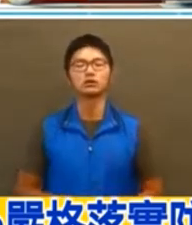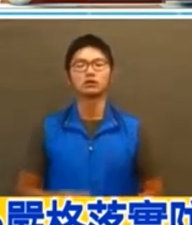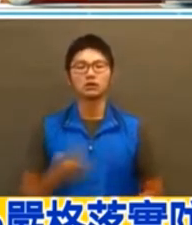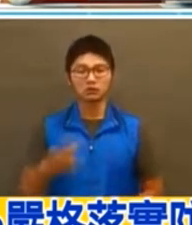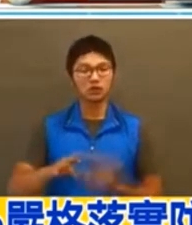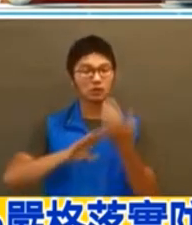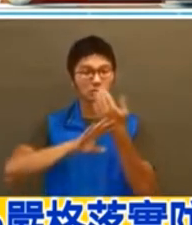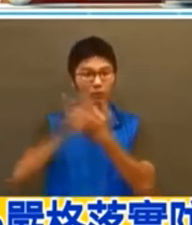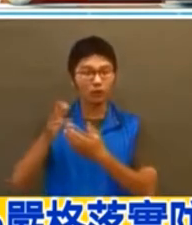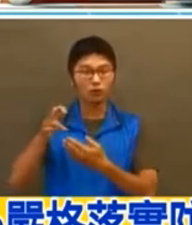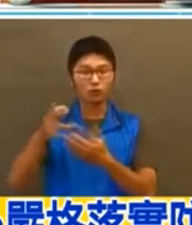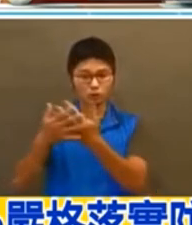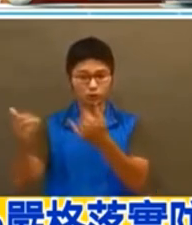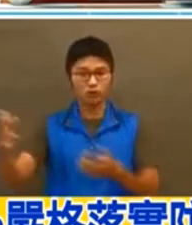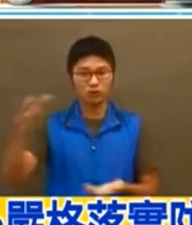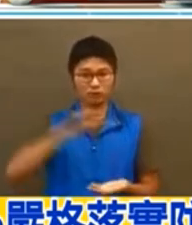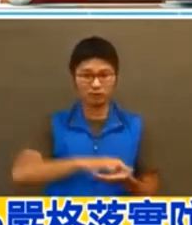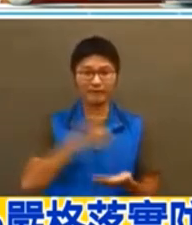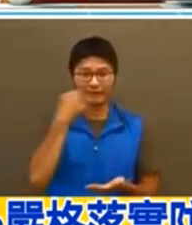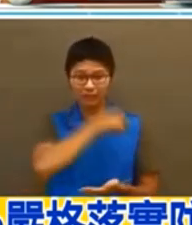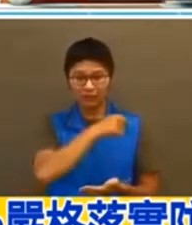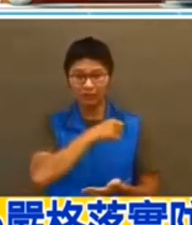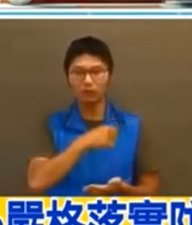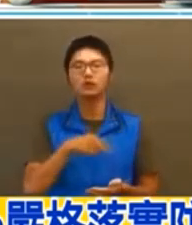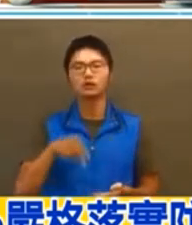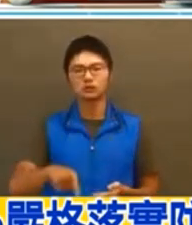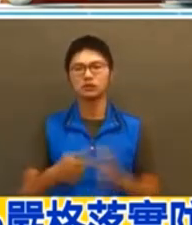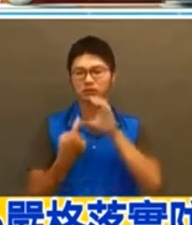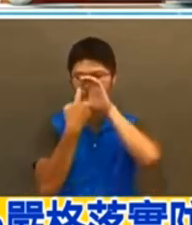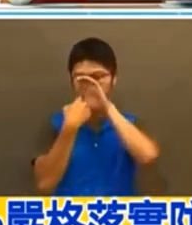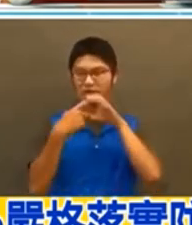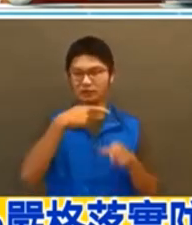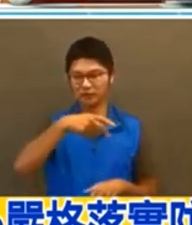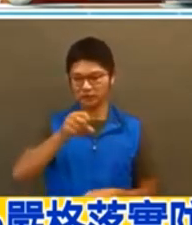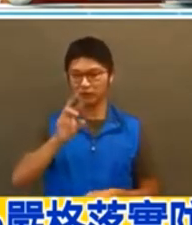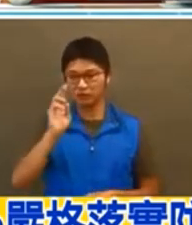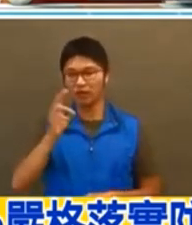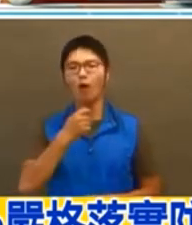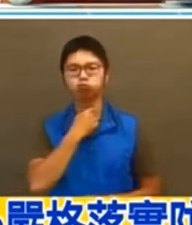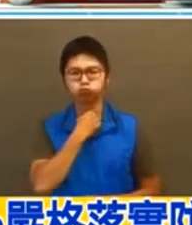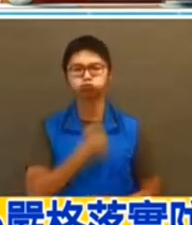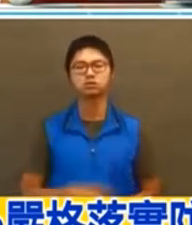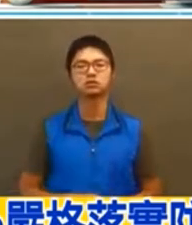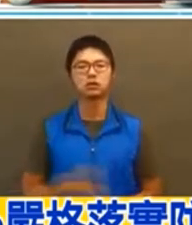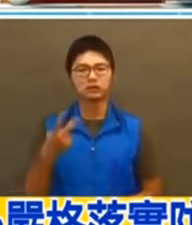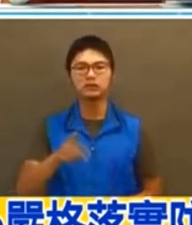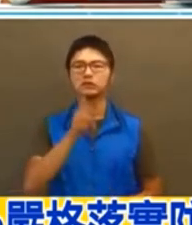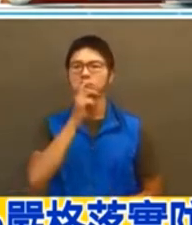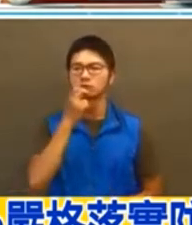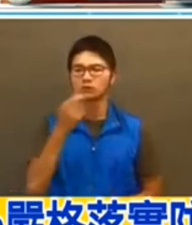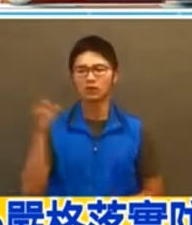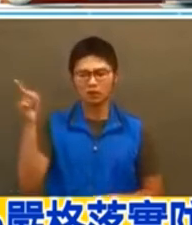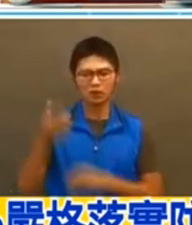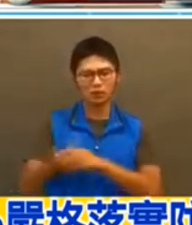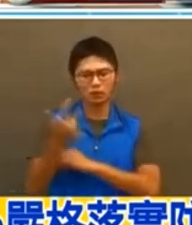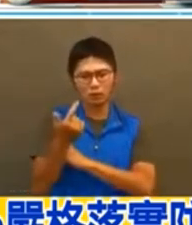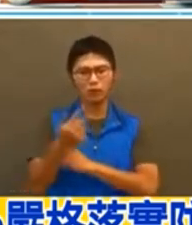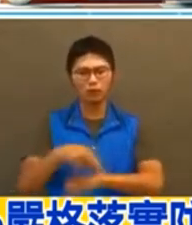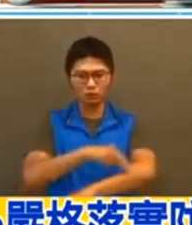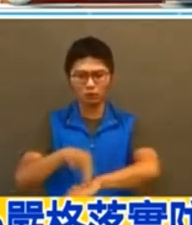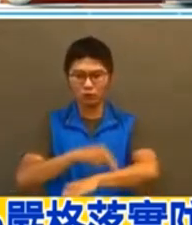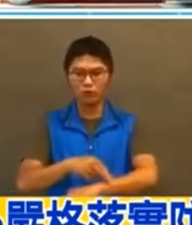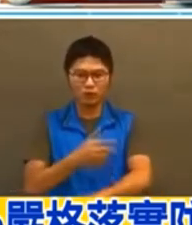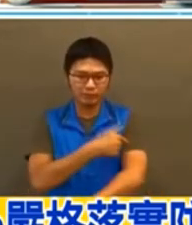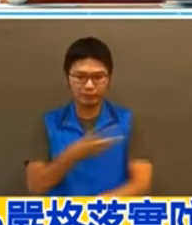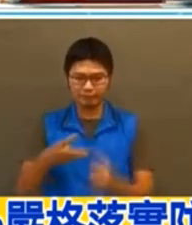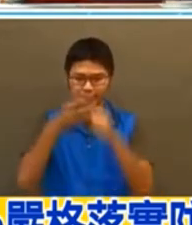入校前要跟我们合作免费施打 PCR， 以及建立中央尽速规划第三剂的施打。那